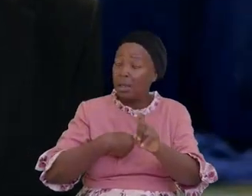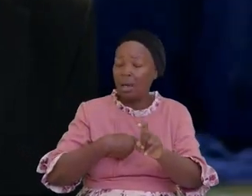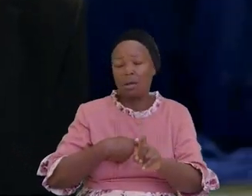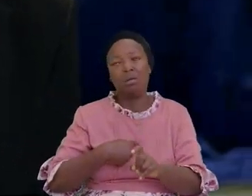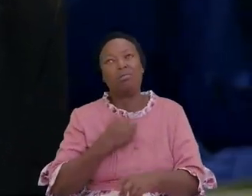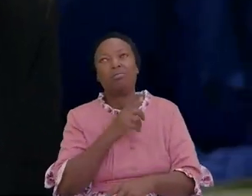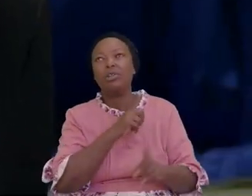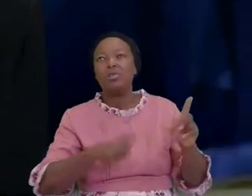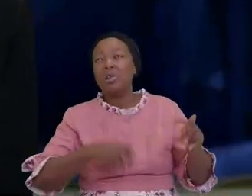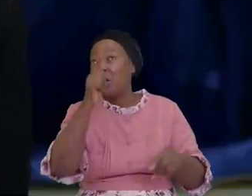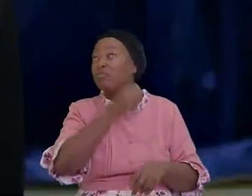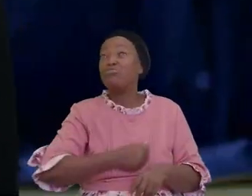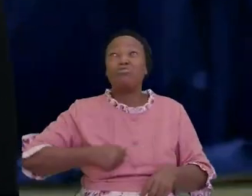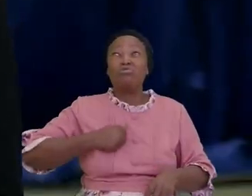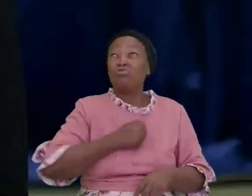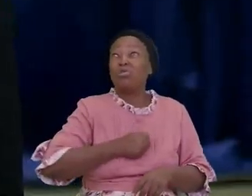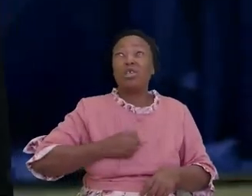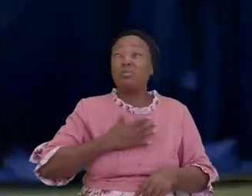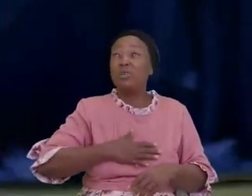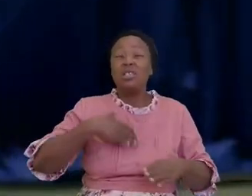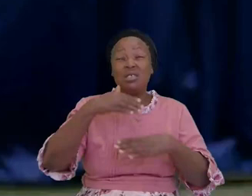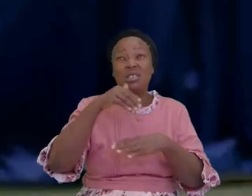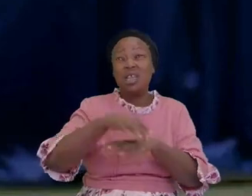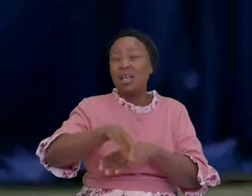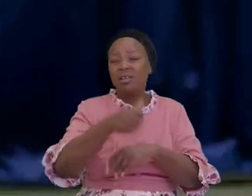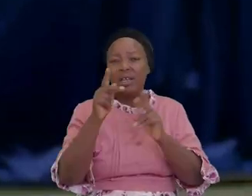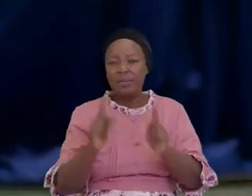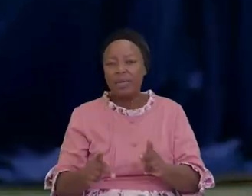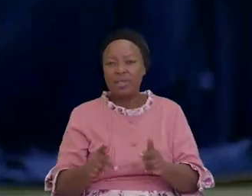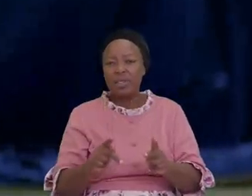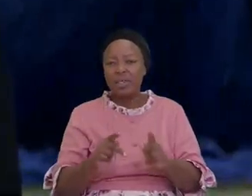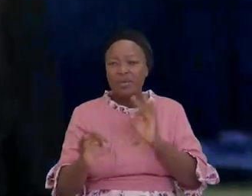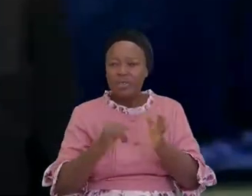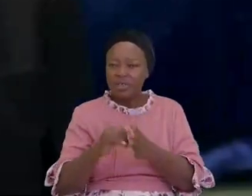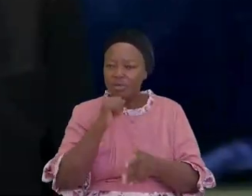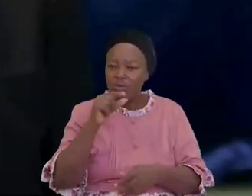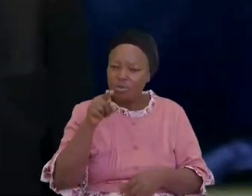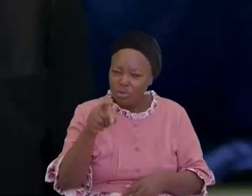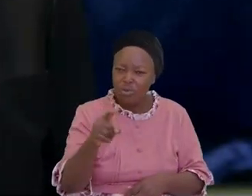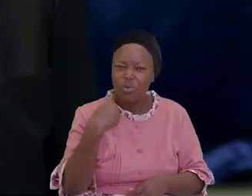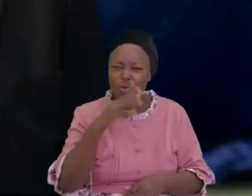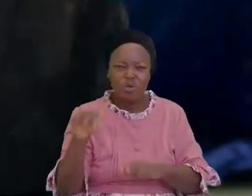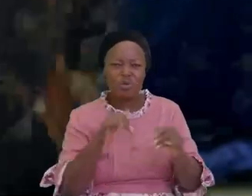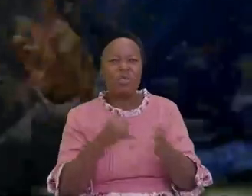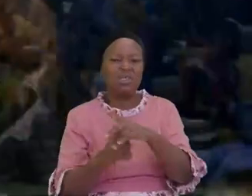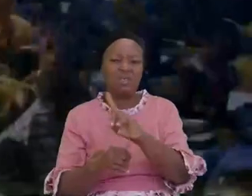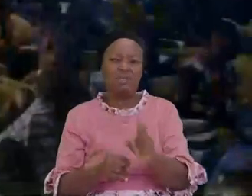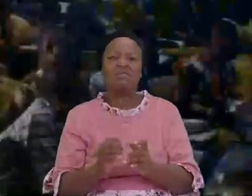Seigneur, je suis désolé. Envoie une autre personne. Si ce n'est pas toi, qui le